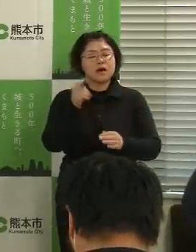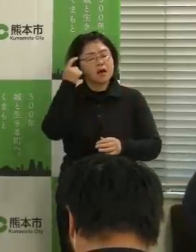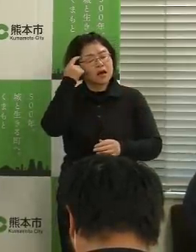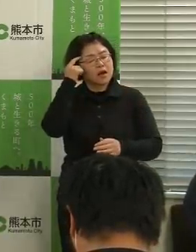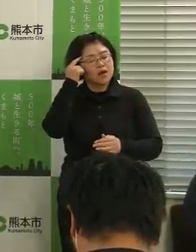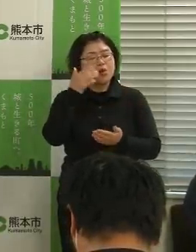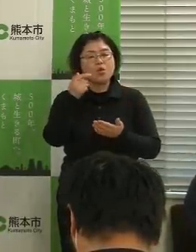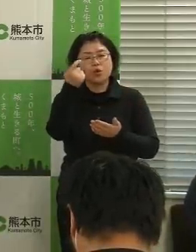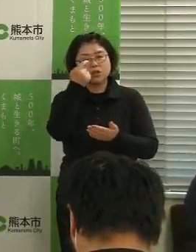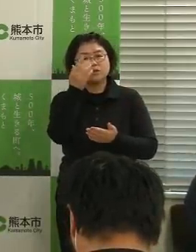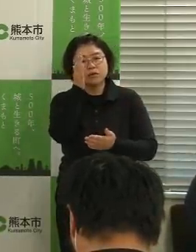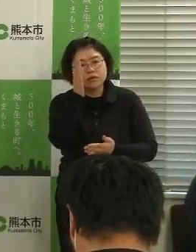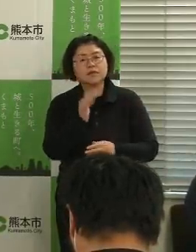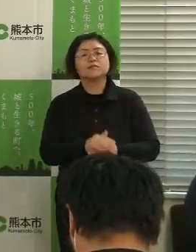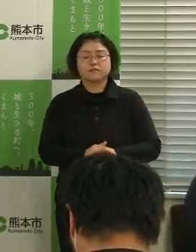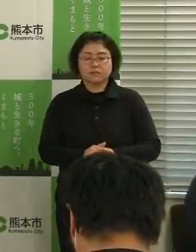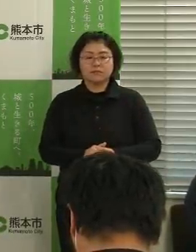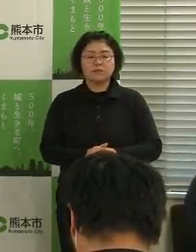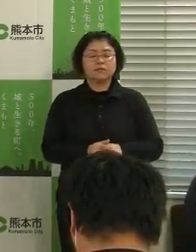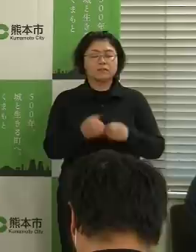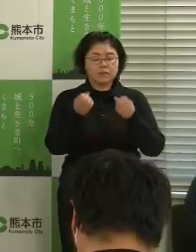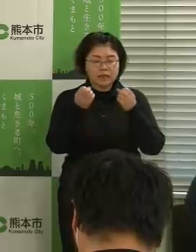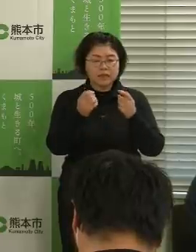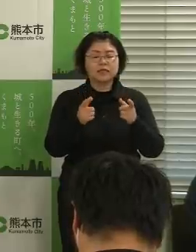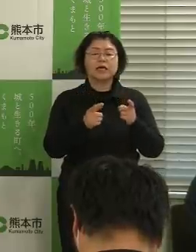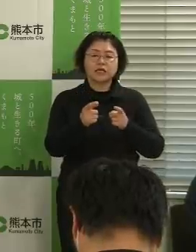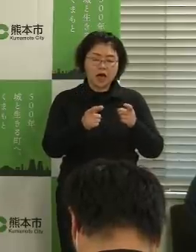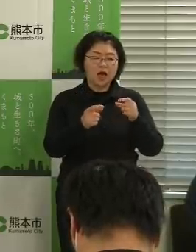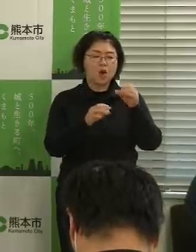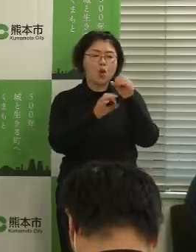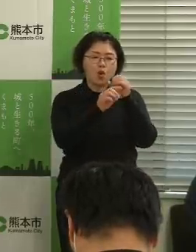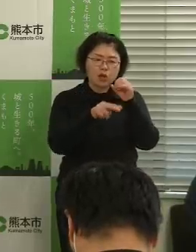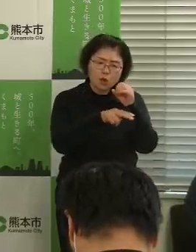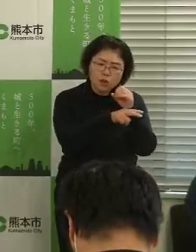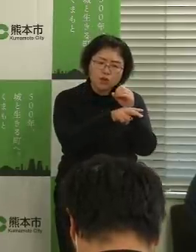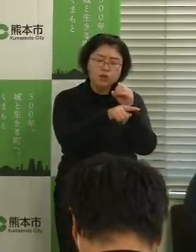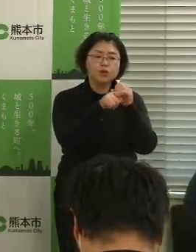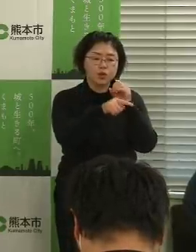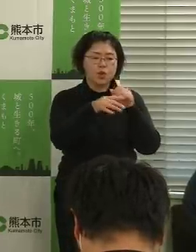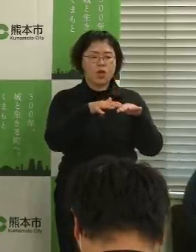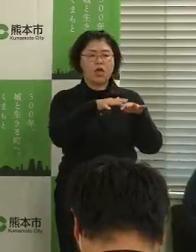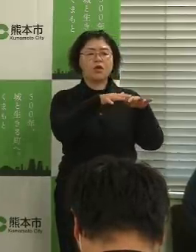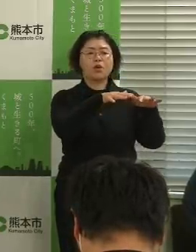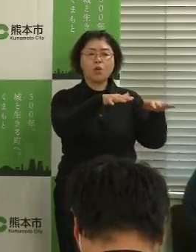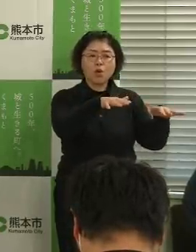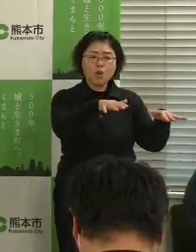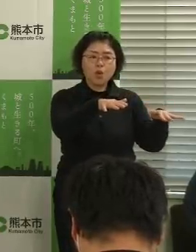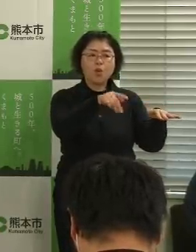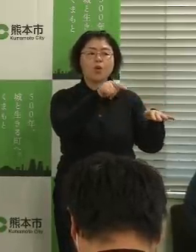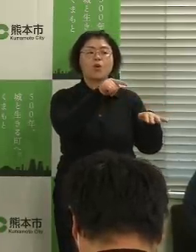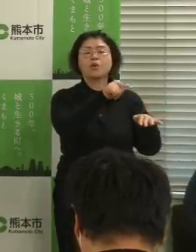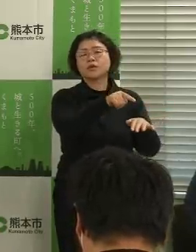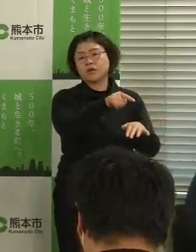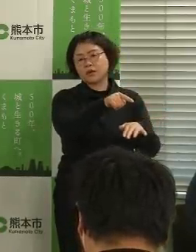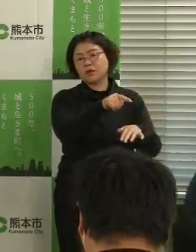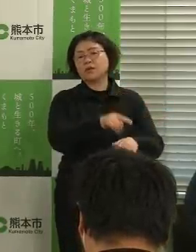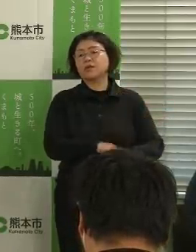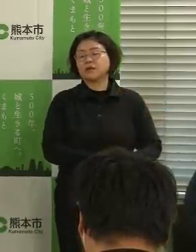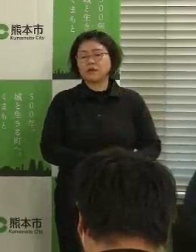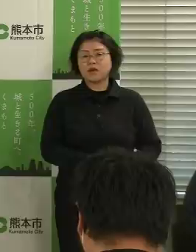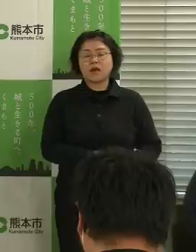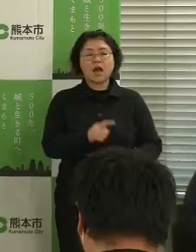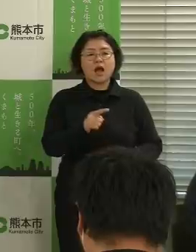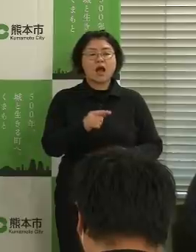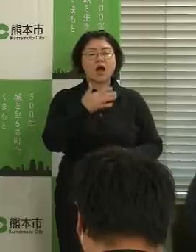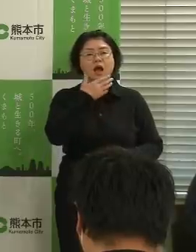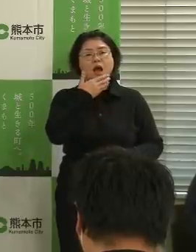ょうか？ そうですね、新型コロナウイルス感染症の影響でですね、本当に青森